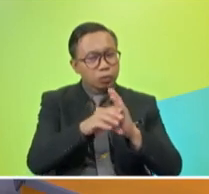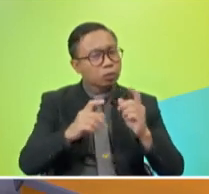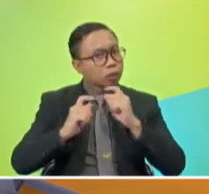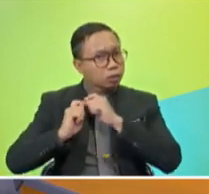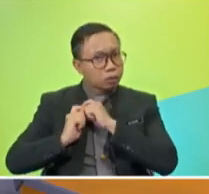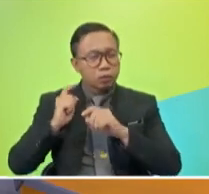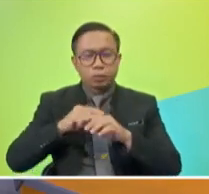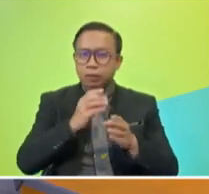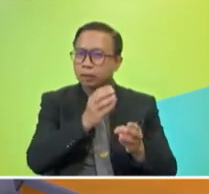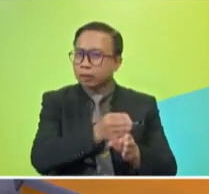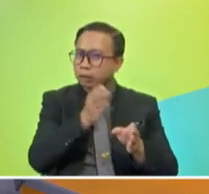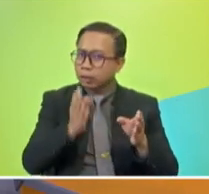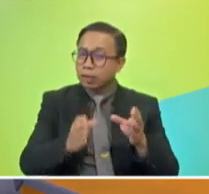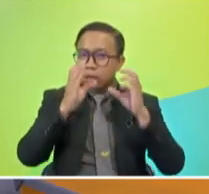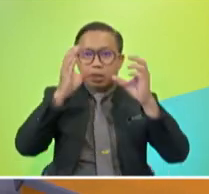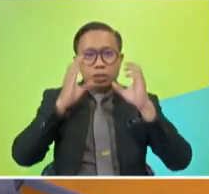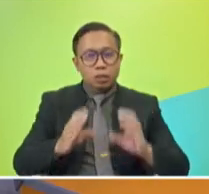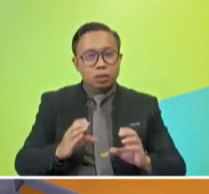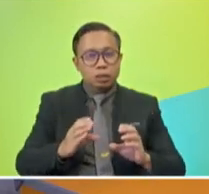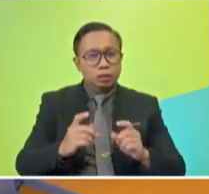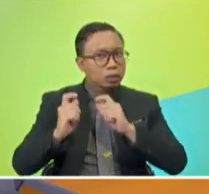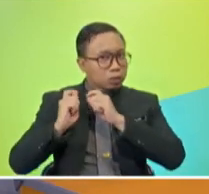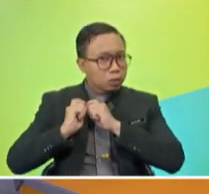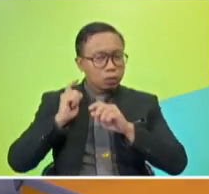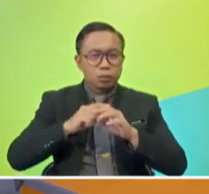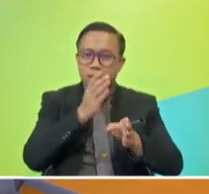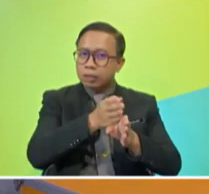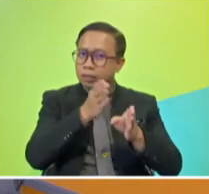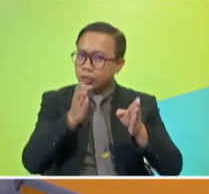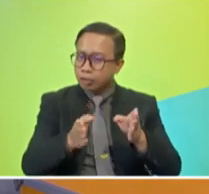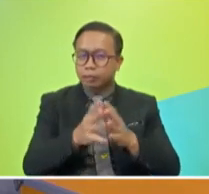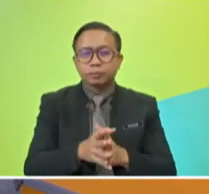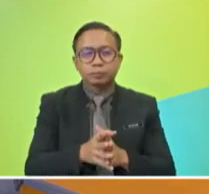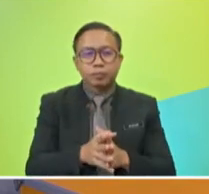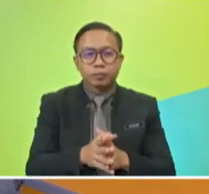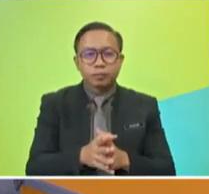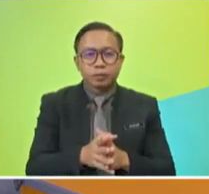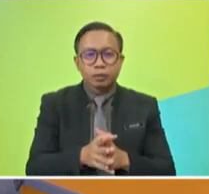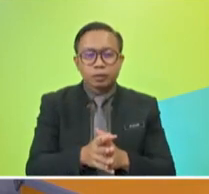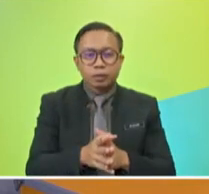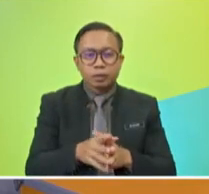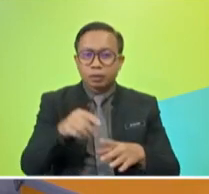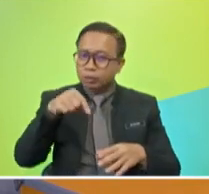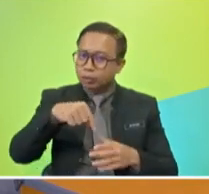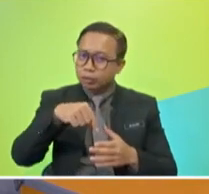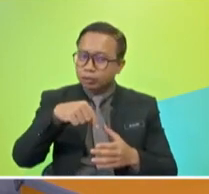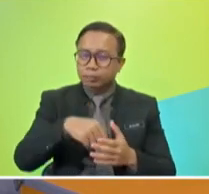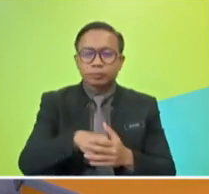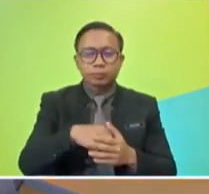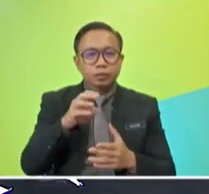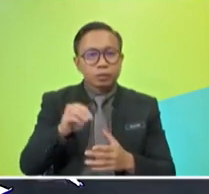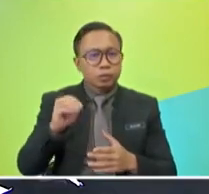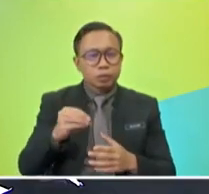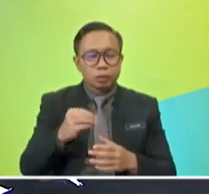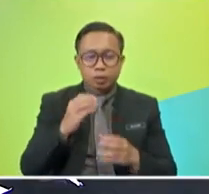jawab terhadap Jiran dengan cara bertanggung jawab terhadap diri dan contoh tadi situasinya di sini murid